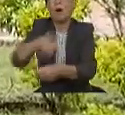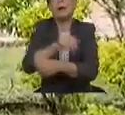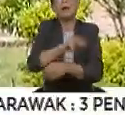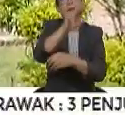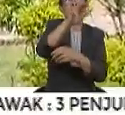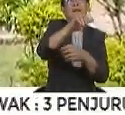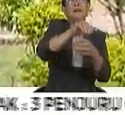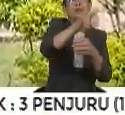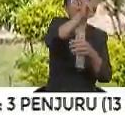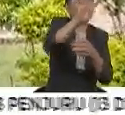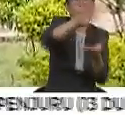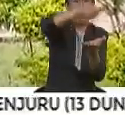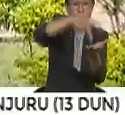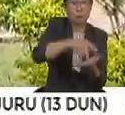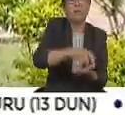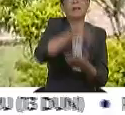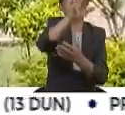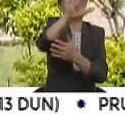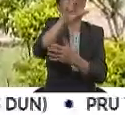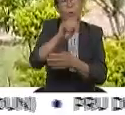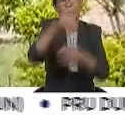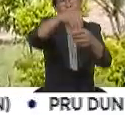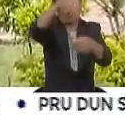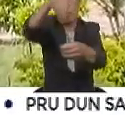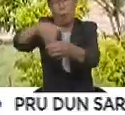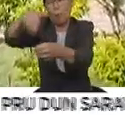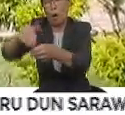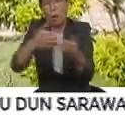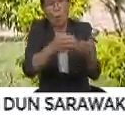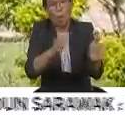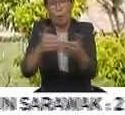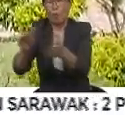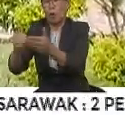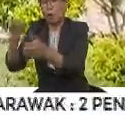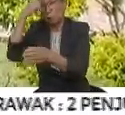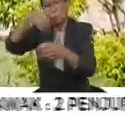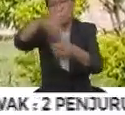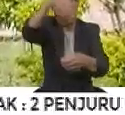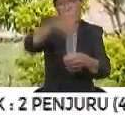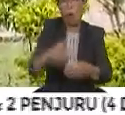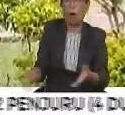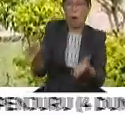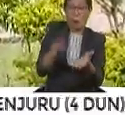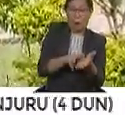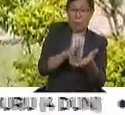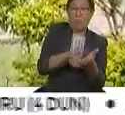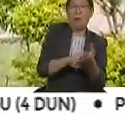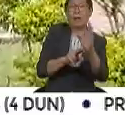5 saluran akan dibuka untuk tujuan pukul Dian hari ini dengan suami pemudi yang berdaftar